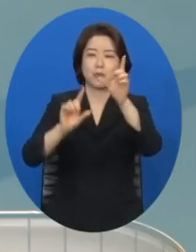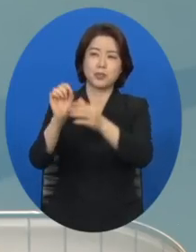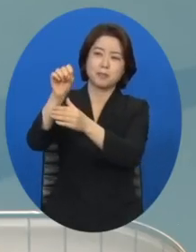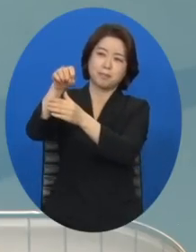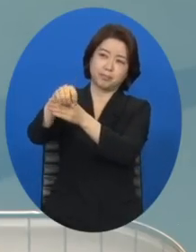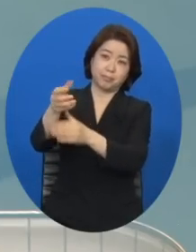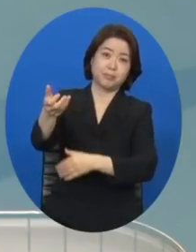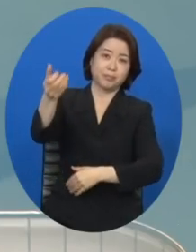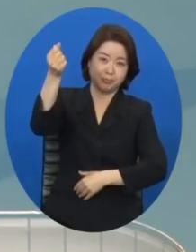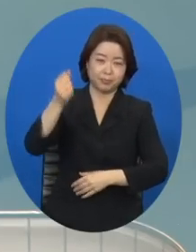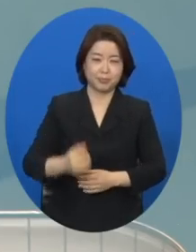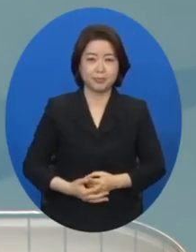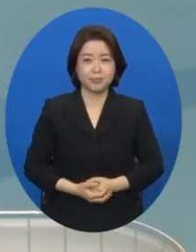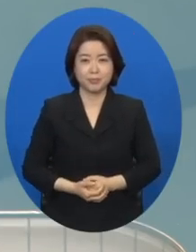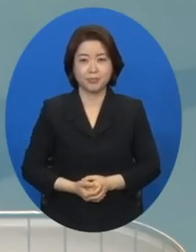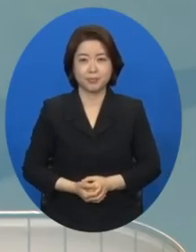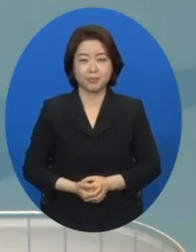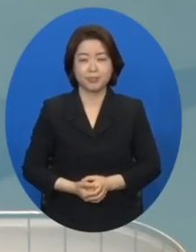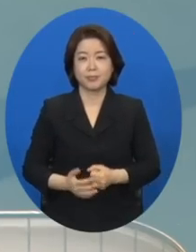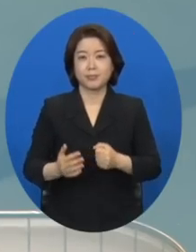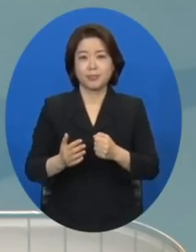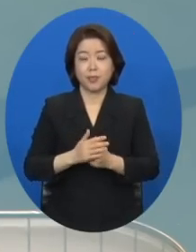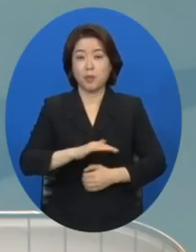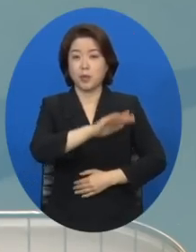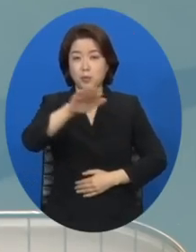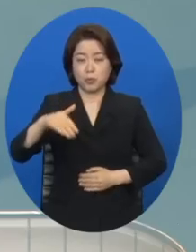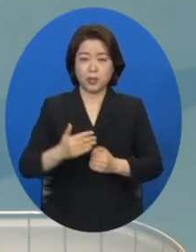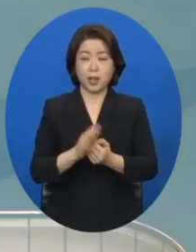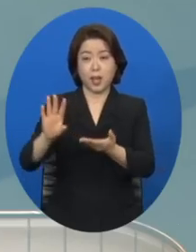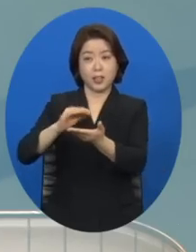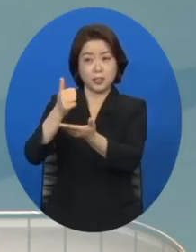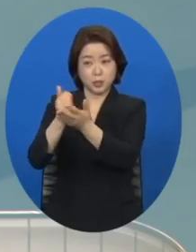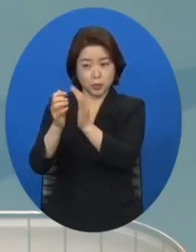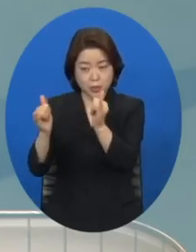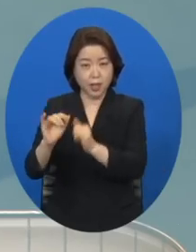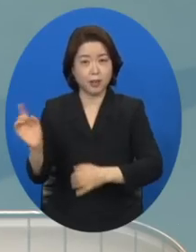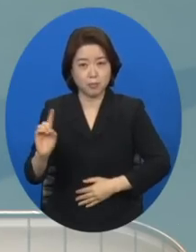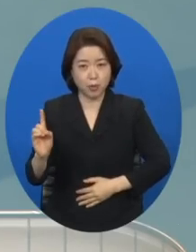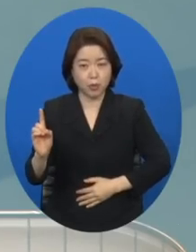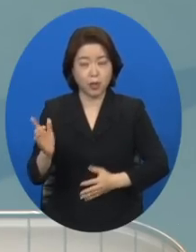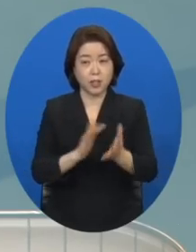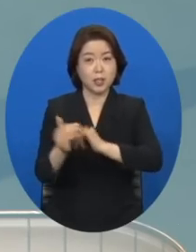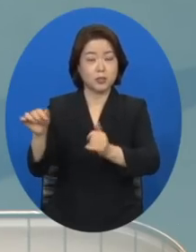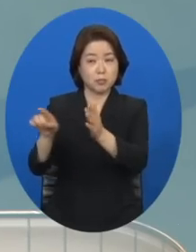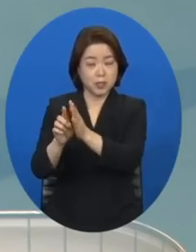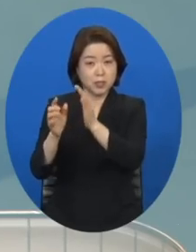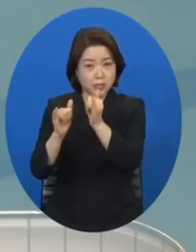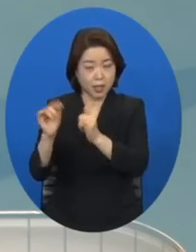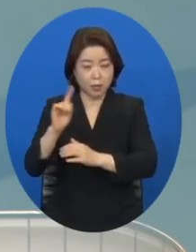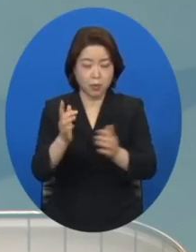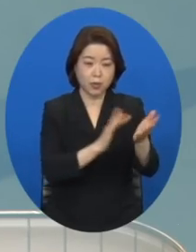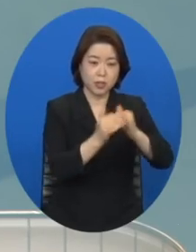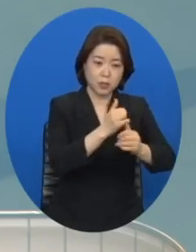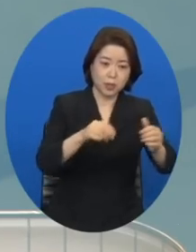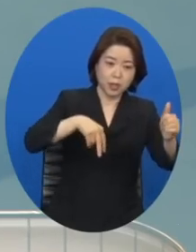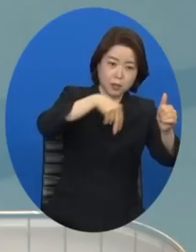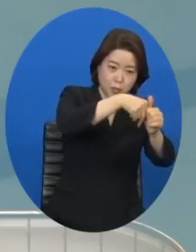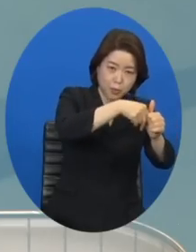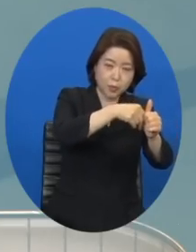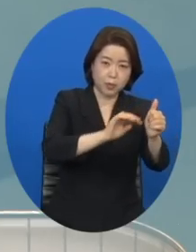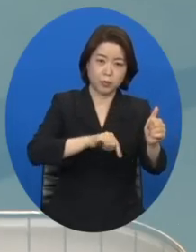맺게 되어 있습니다 그래서 우리가 그리스도인이라고 하면 그리스도인은 그리스도에게 속한 그리고